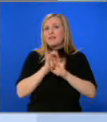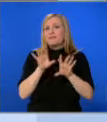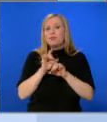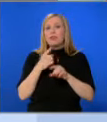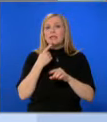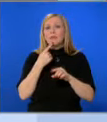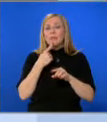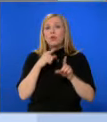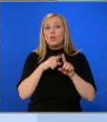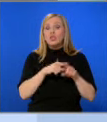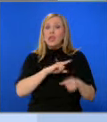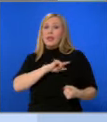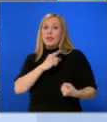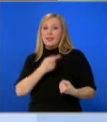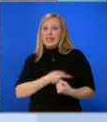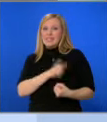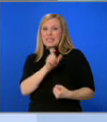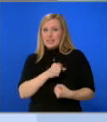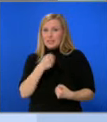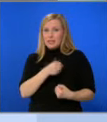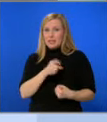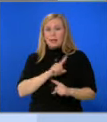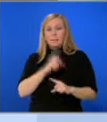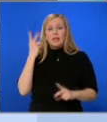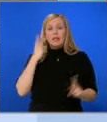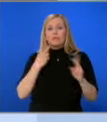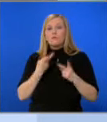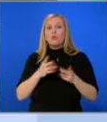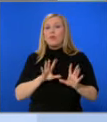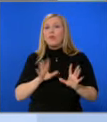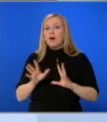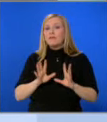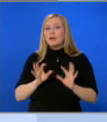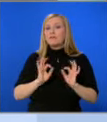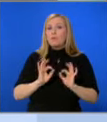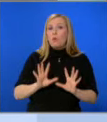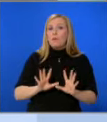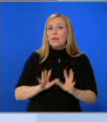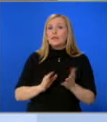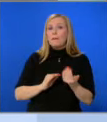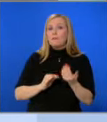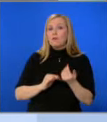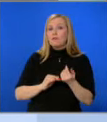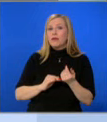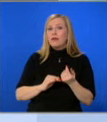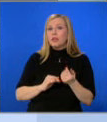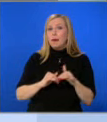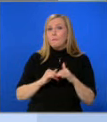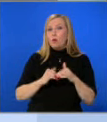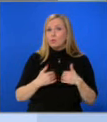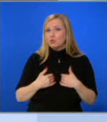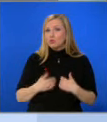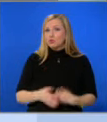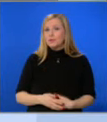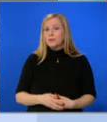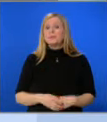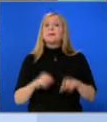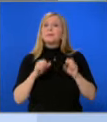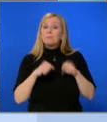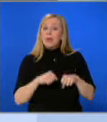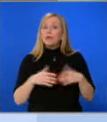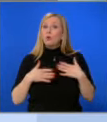начин насилника да разбере кога и в какъв момент е повикана помощ? Да, доколкото